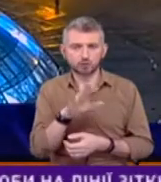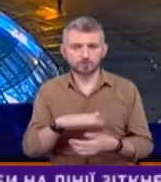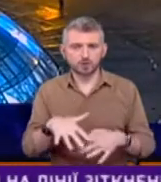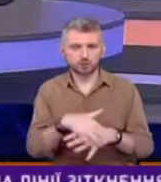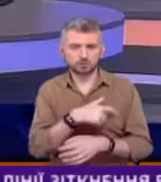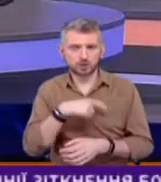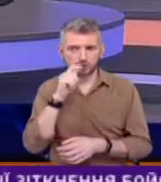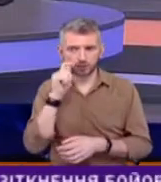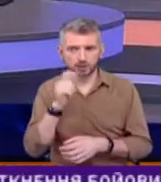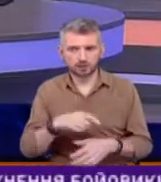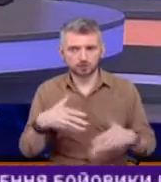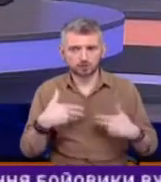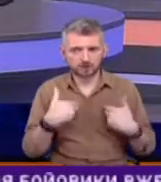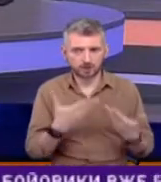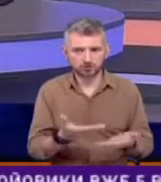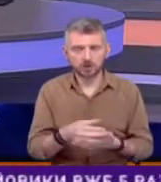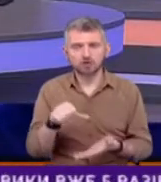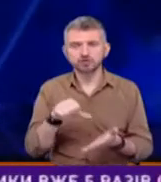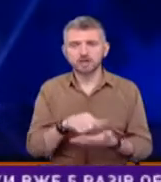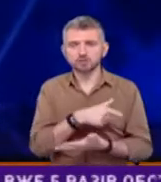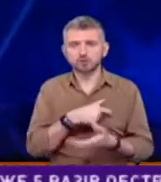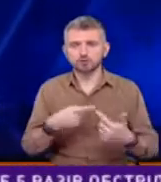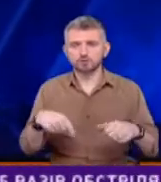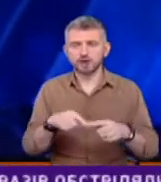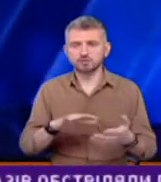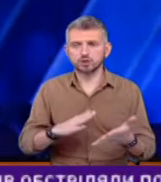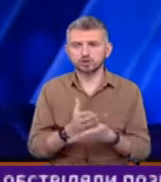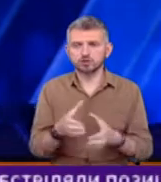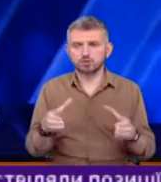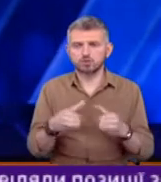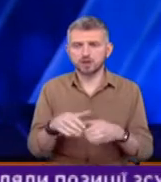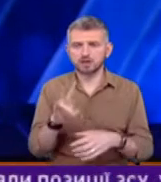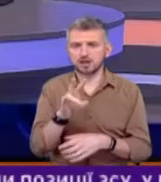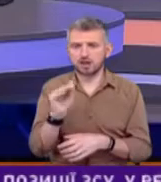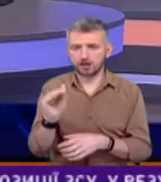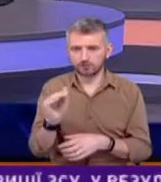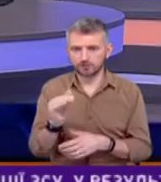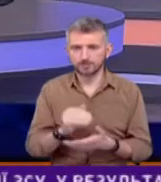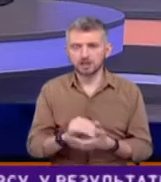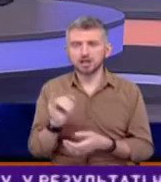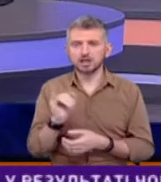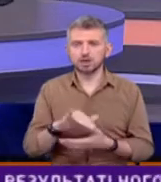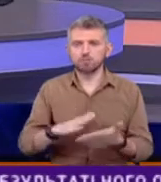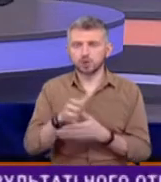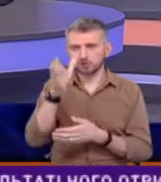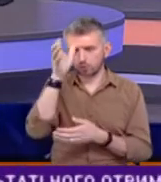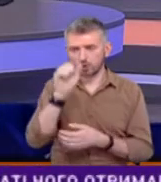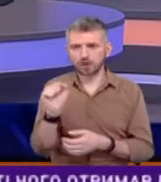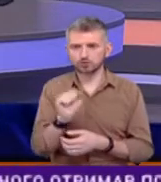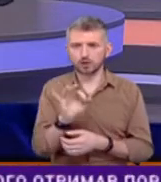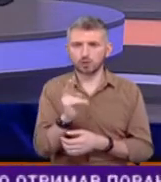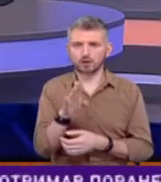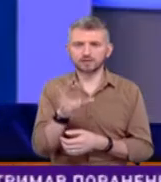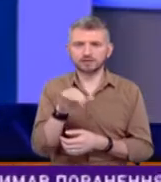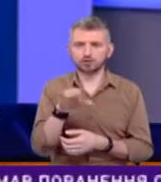України. Пане Андрію, добрий вечір. Добрий вечір. Член депутатської фракції політичної партії «Народний фронт України». Ну і політолог Анатолій